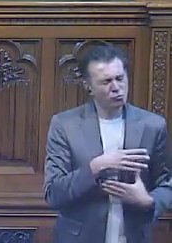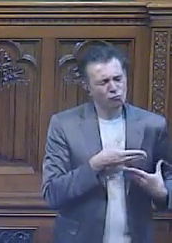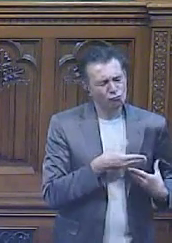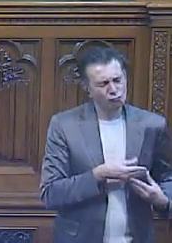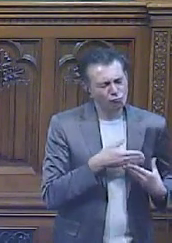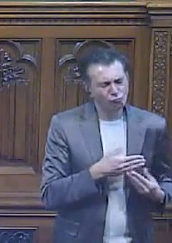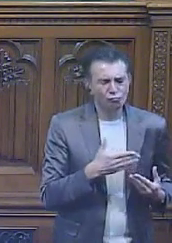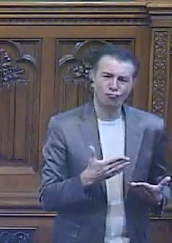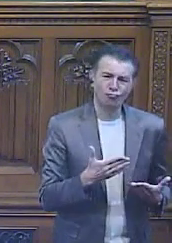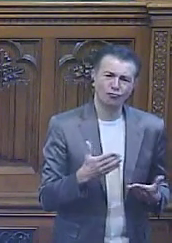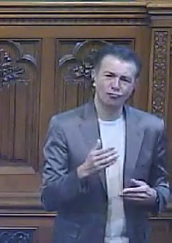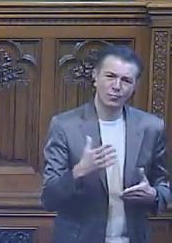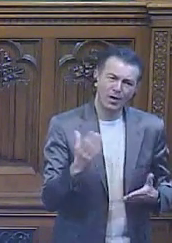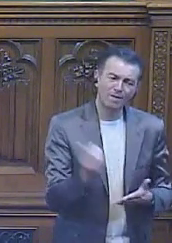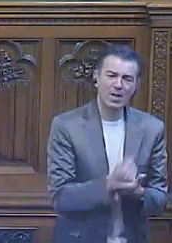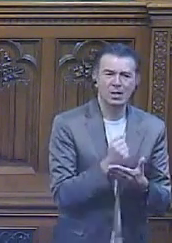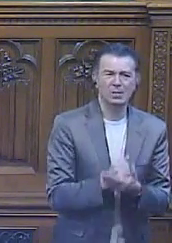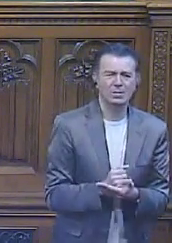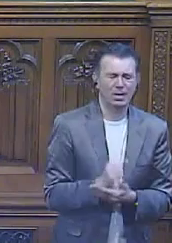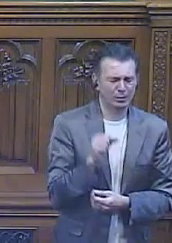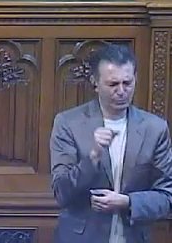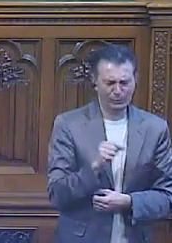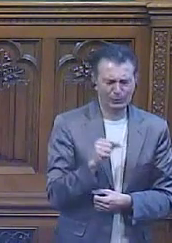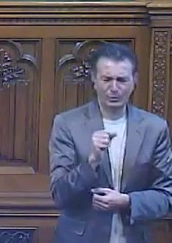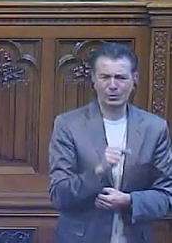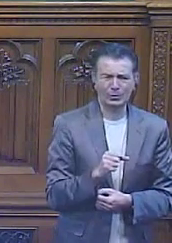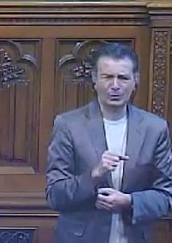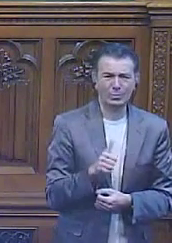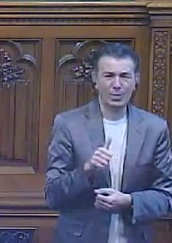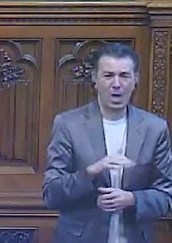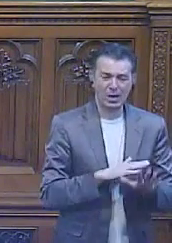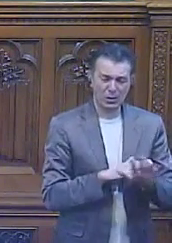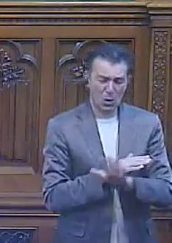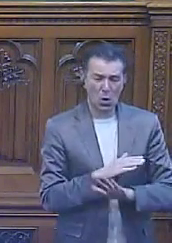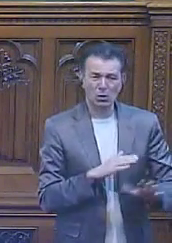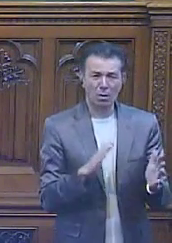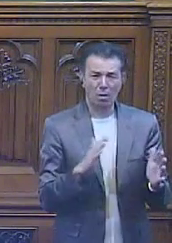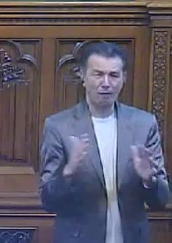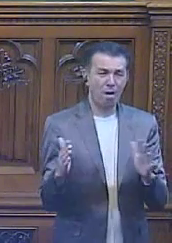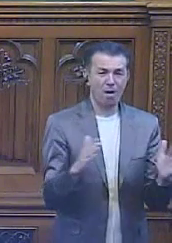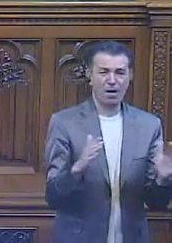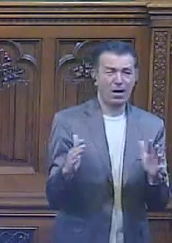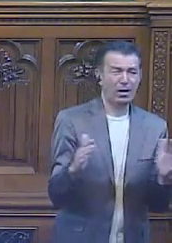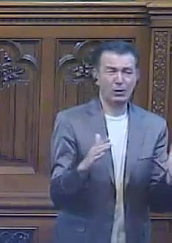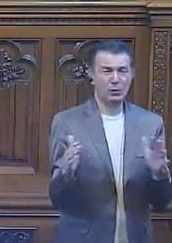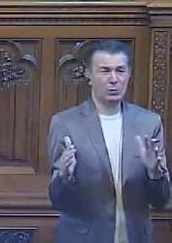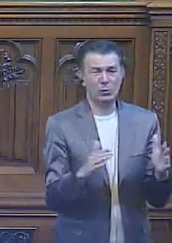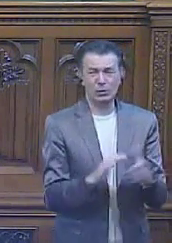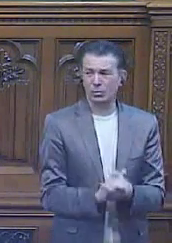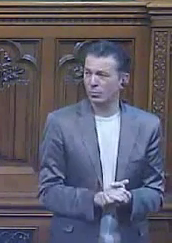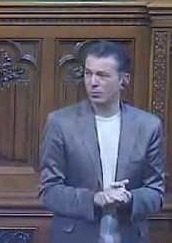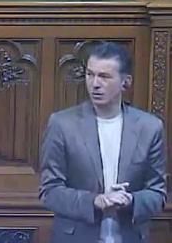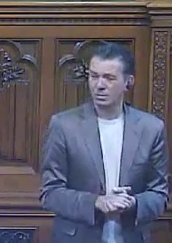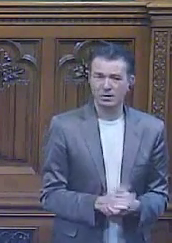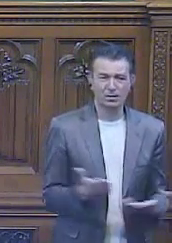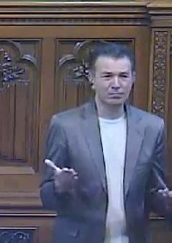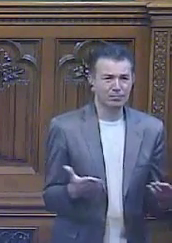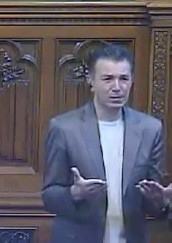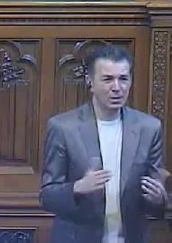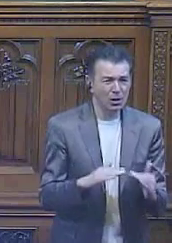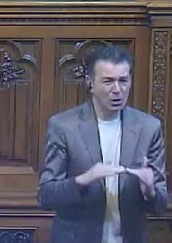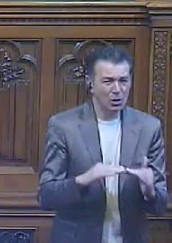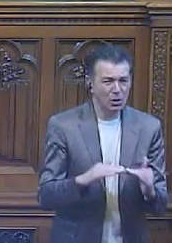siegt. Es ist ja absurd. Ein Kontinent wackelt, in den ganzen ihren Festen, die es